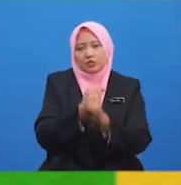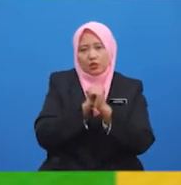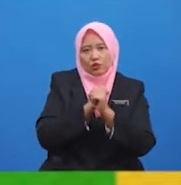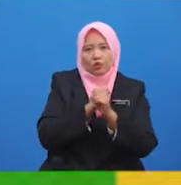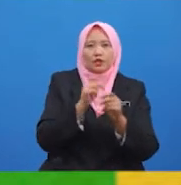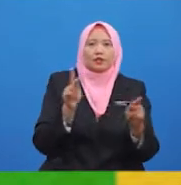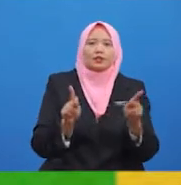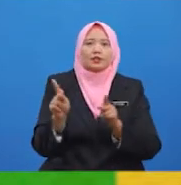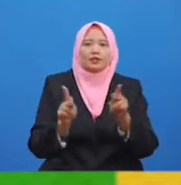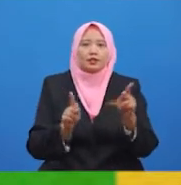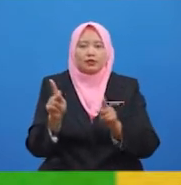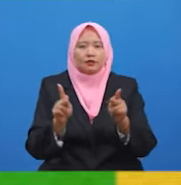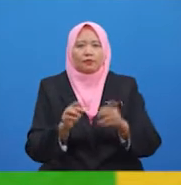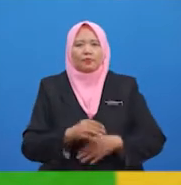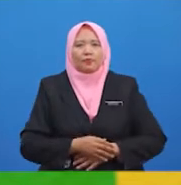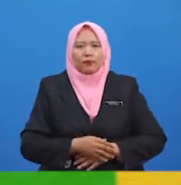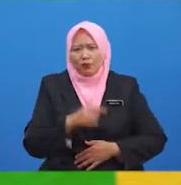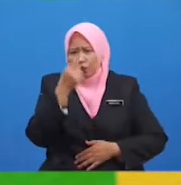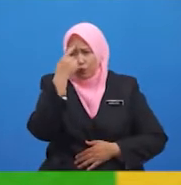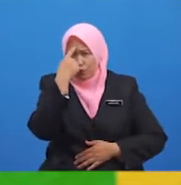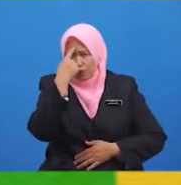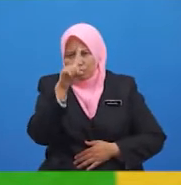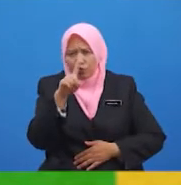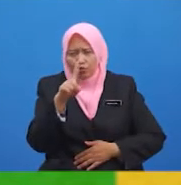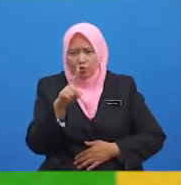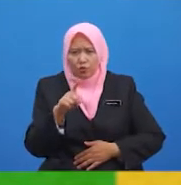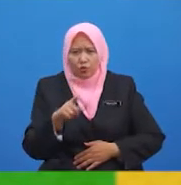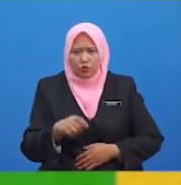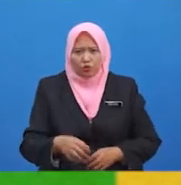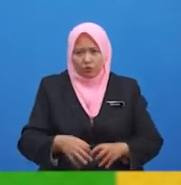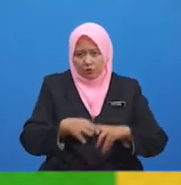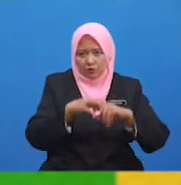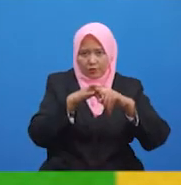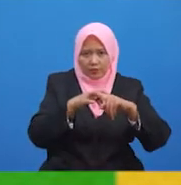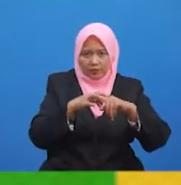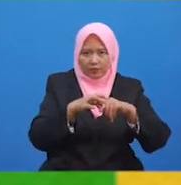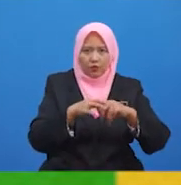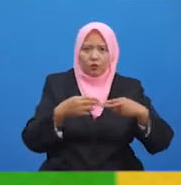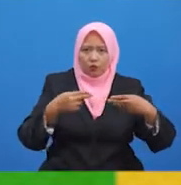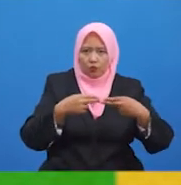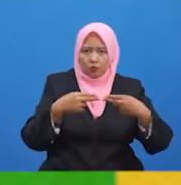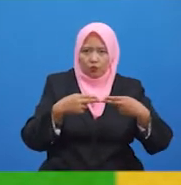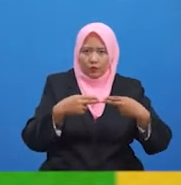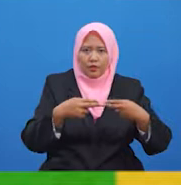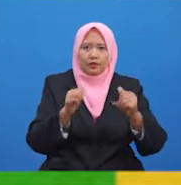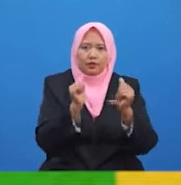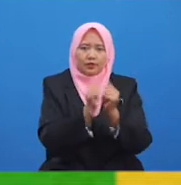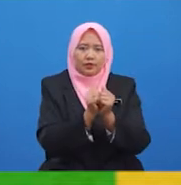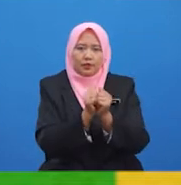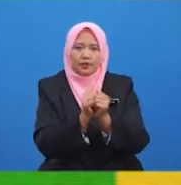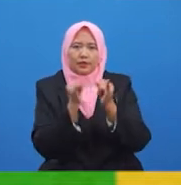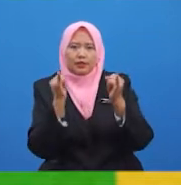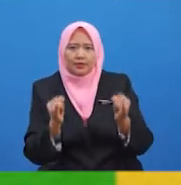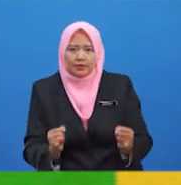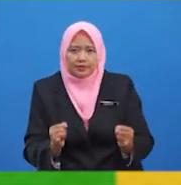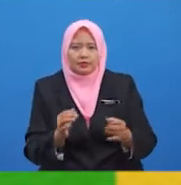bertujuan untuk mengeratkan hubungan sesama insan, memberi keuntungan kepada pemilik